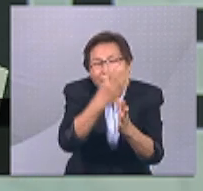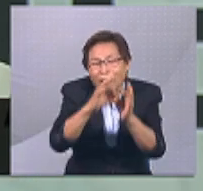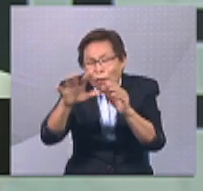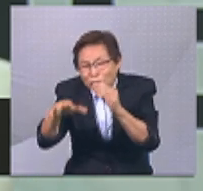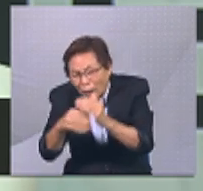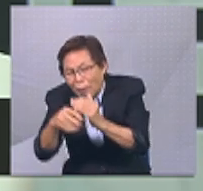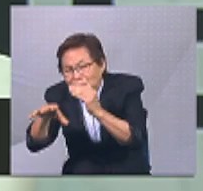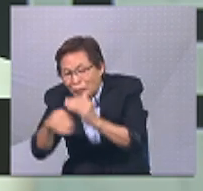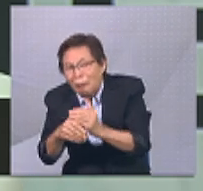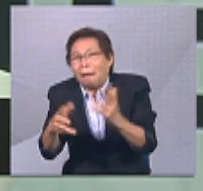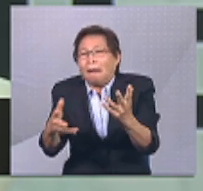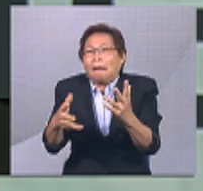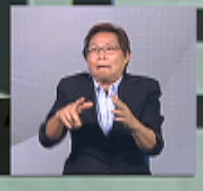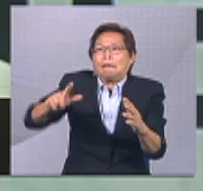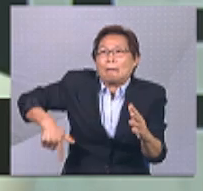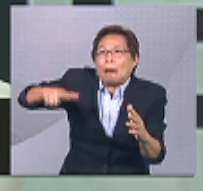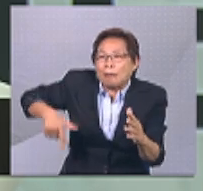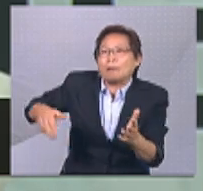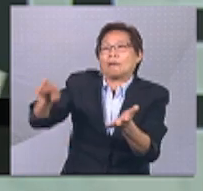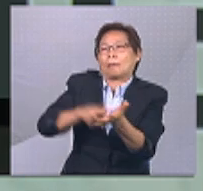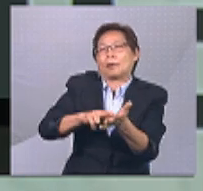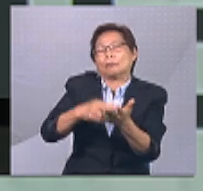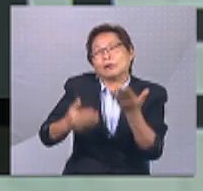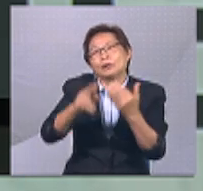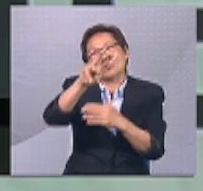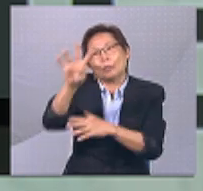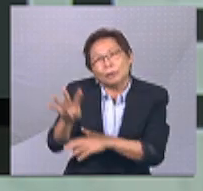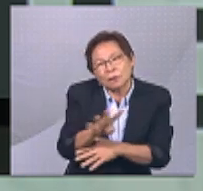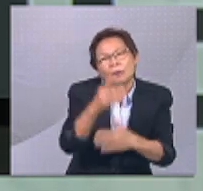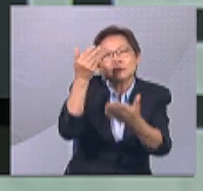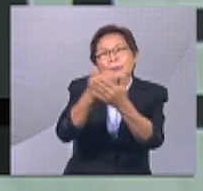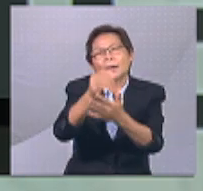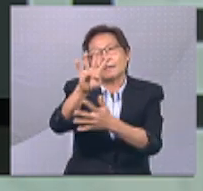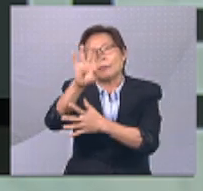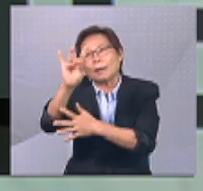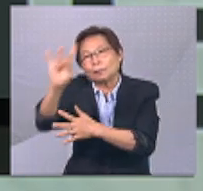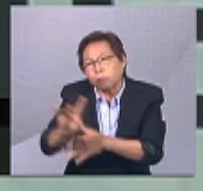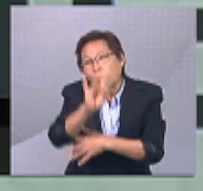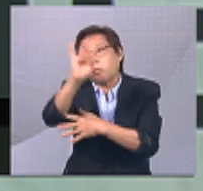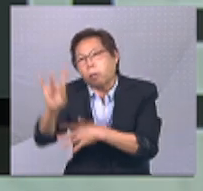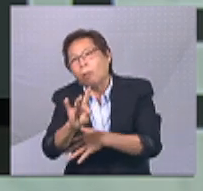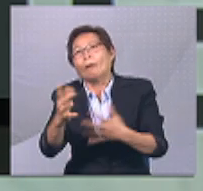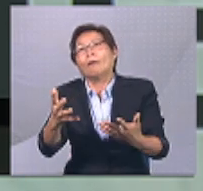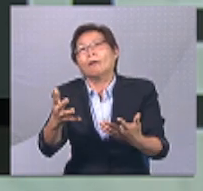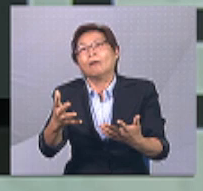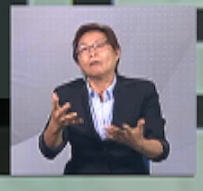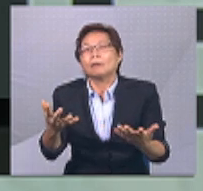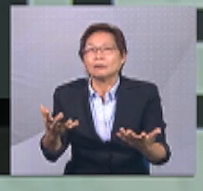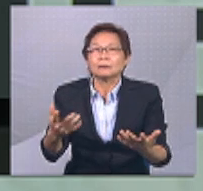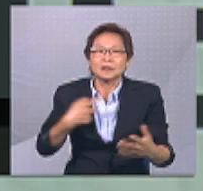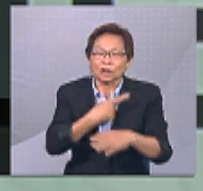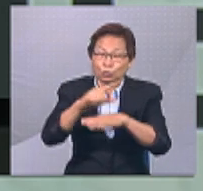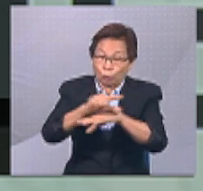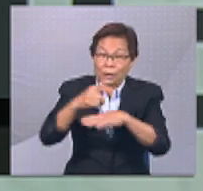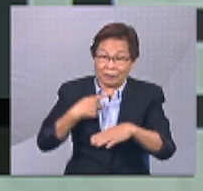jadi dia lambat sikit laporan dia, mungkin 24 jam hingga 48 jam. Jadi apa yang kita gunakan